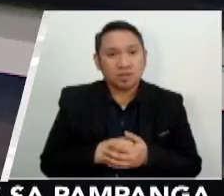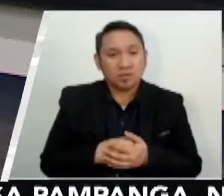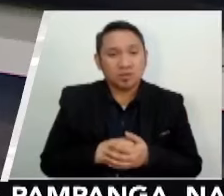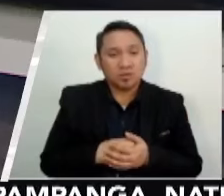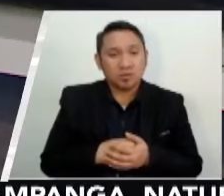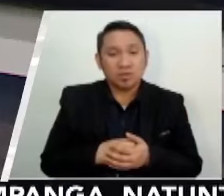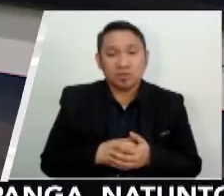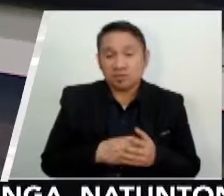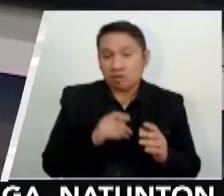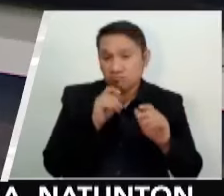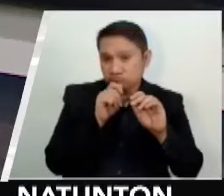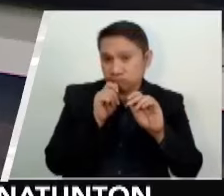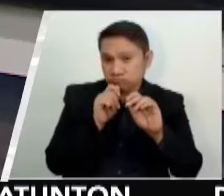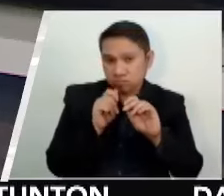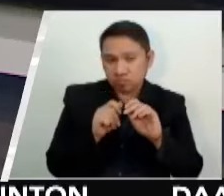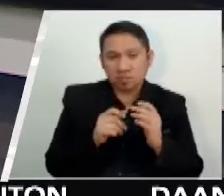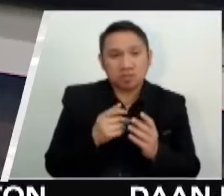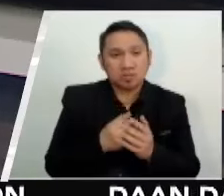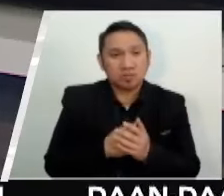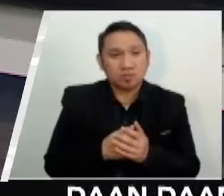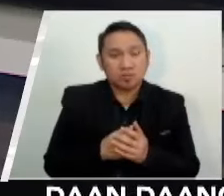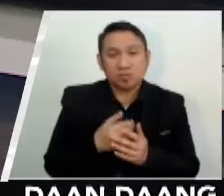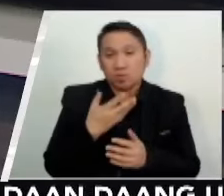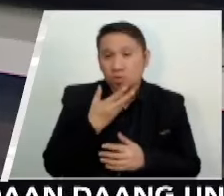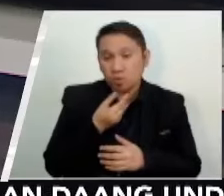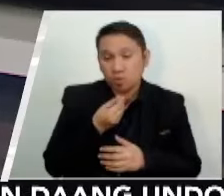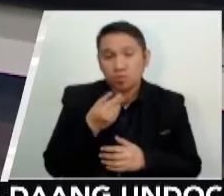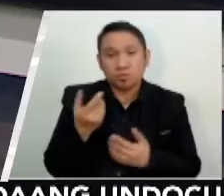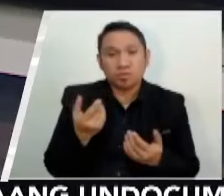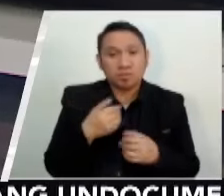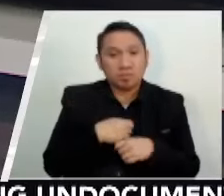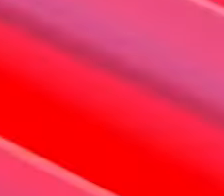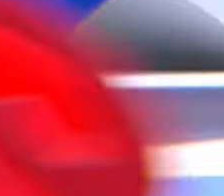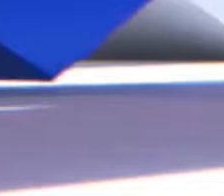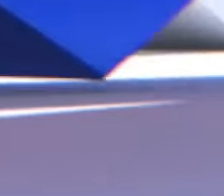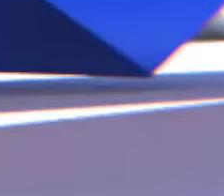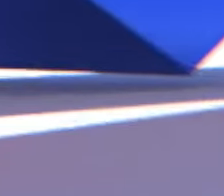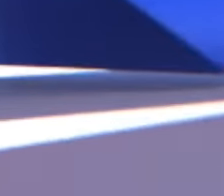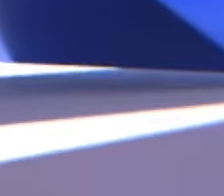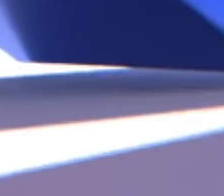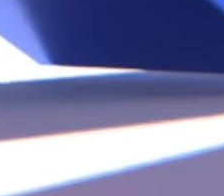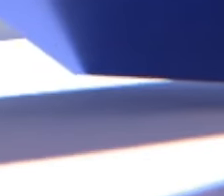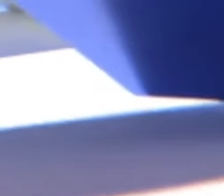na iniukit ni Gato Serizal. Nakatutok si Oscar Oida.